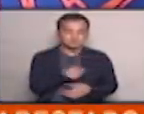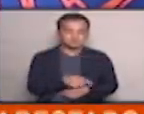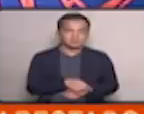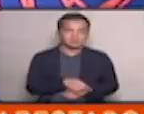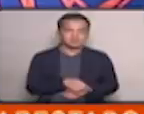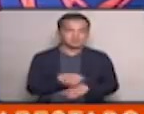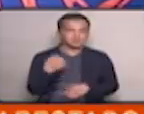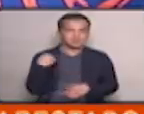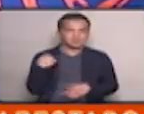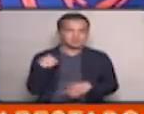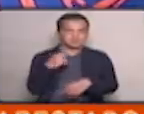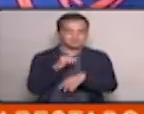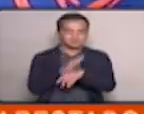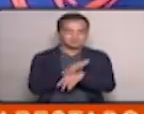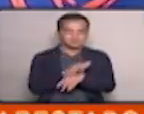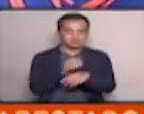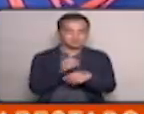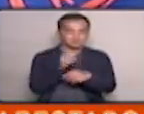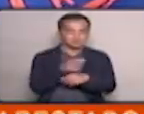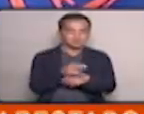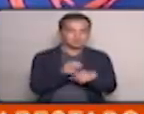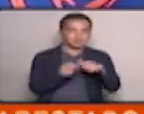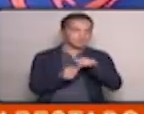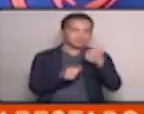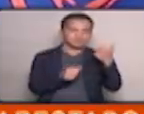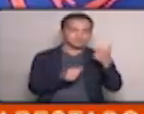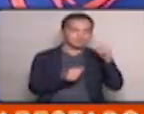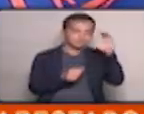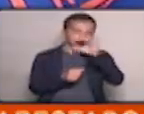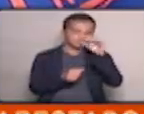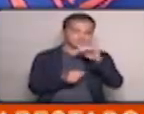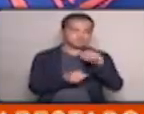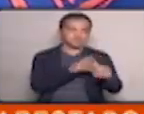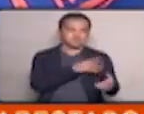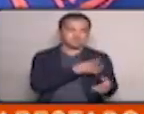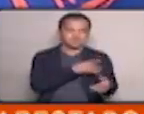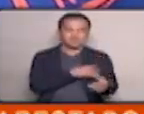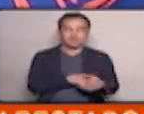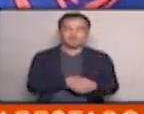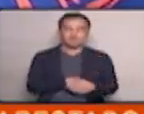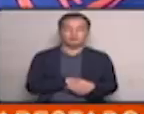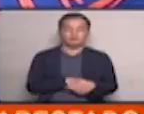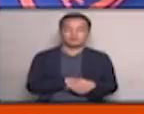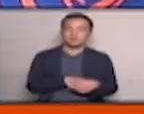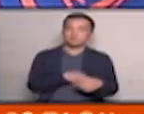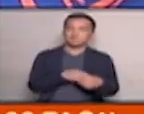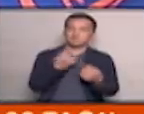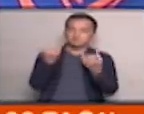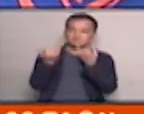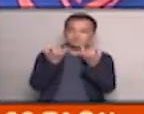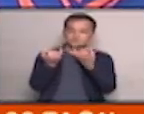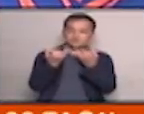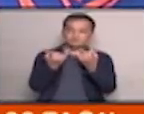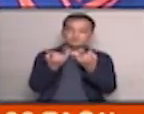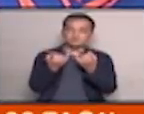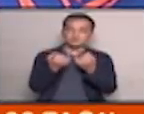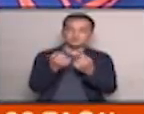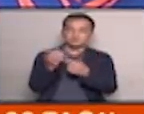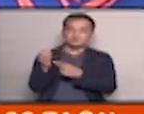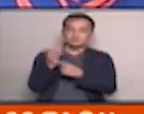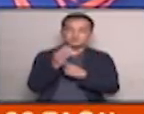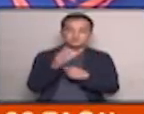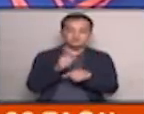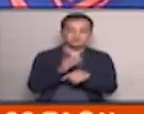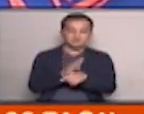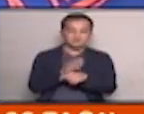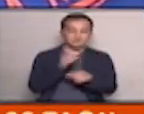Wala pang job order. Maghanap muna kayong trabaho habang naghihintay. Woo! Doon pa lang po sa pag-interview sa amin, may pinakita po sa amin na job